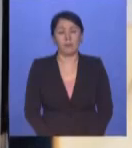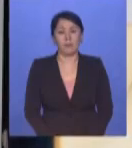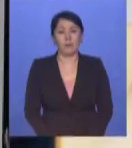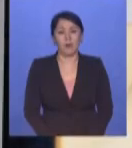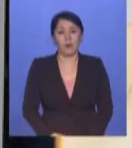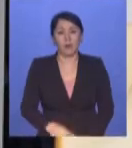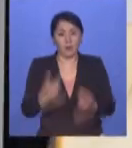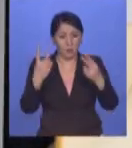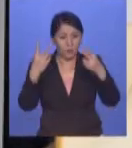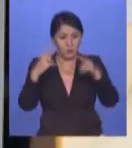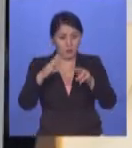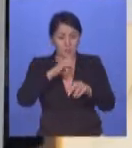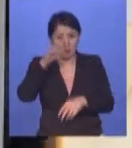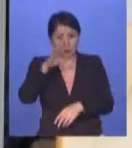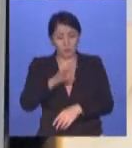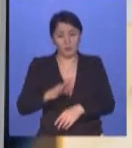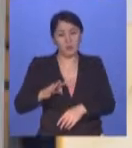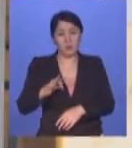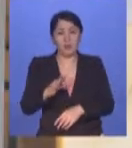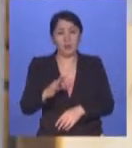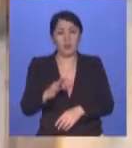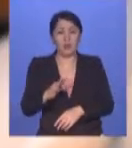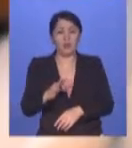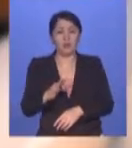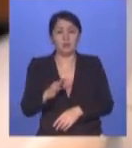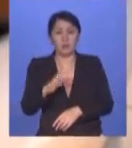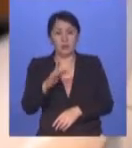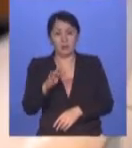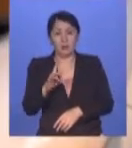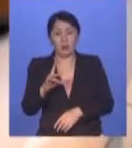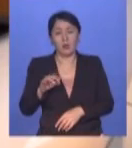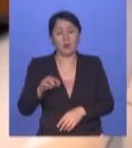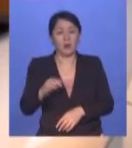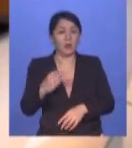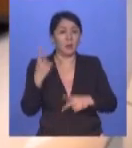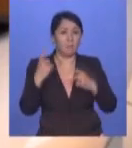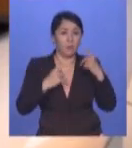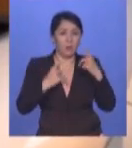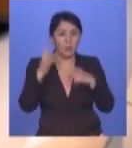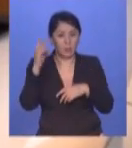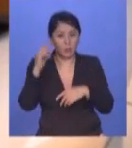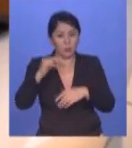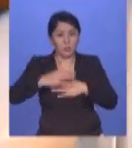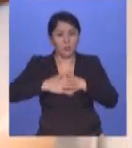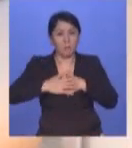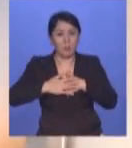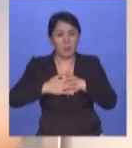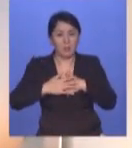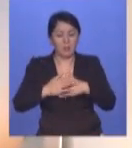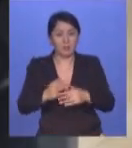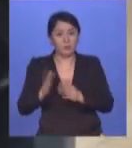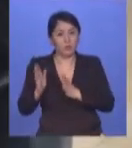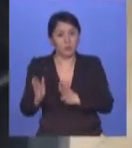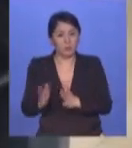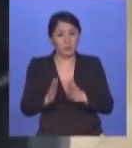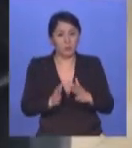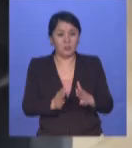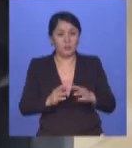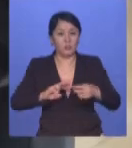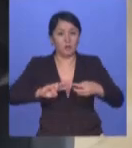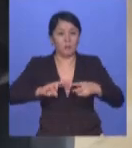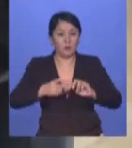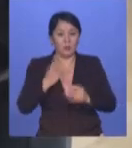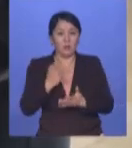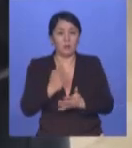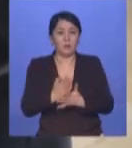Манаш Қозыбаев атындағы Солтүстік Қазақстан университетінде грант иегерлері мен студенттердің саны артты. Сәйкесінше жатақханаға орналасу мәселесі